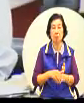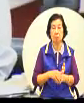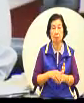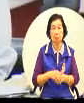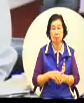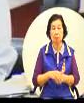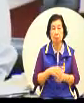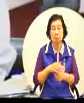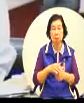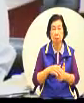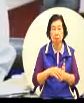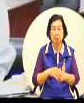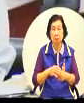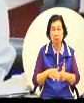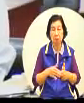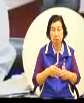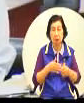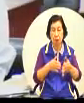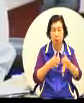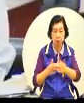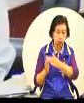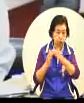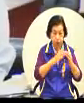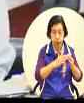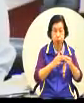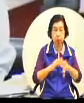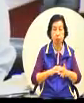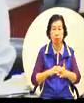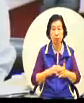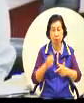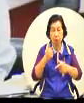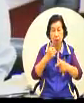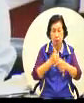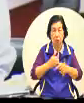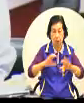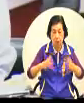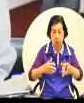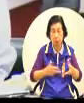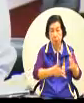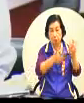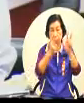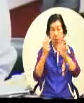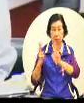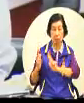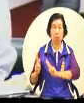立即复建这座建国桥，